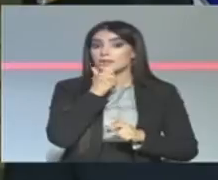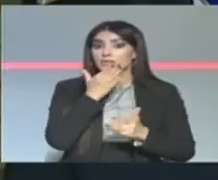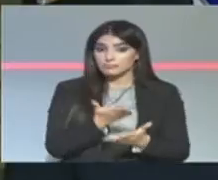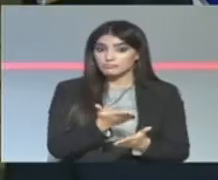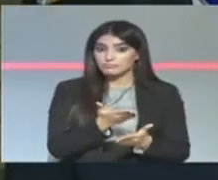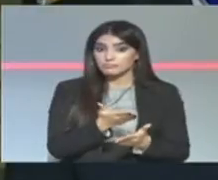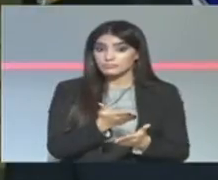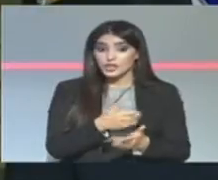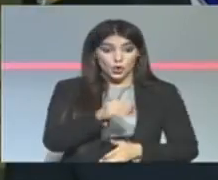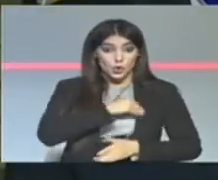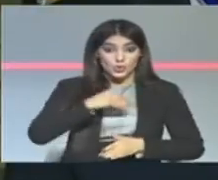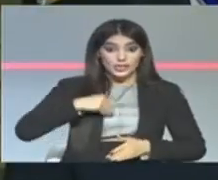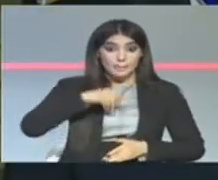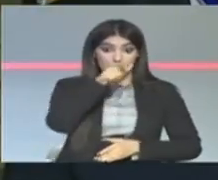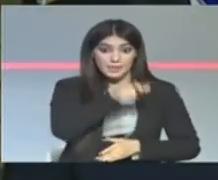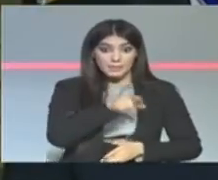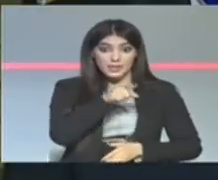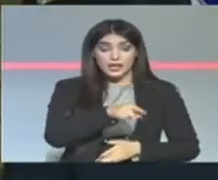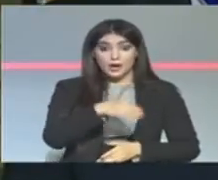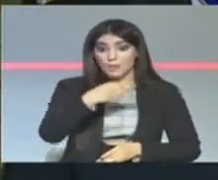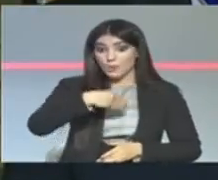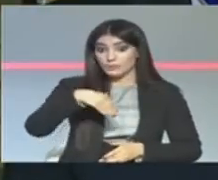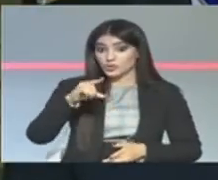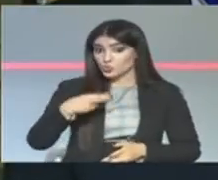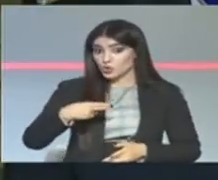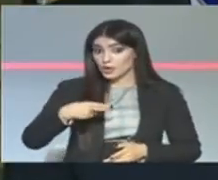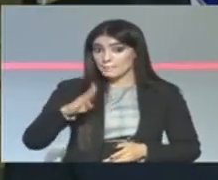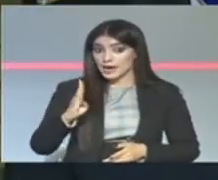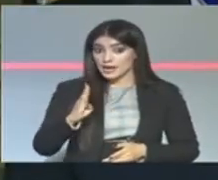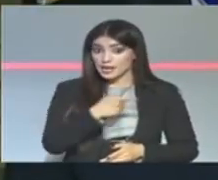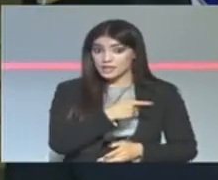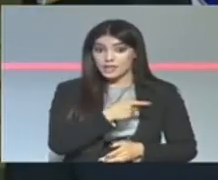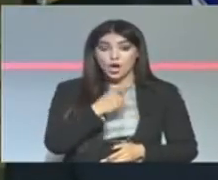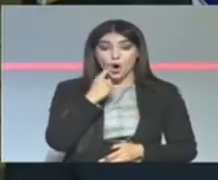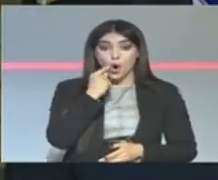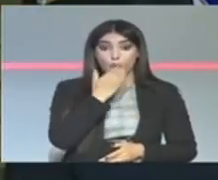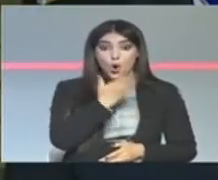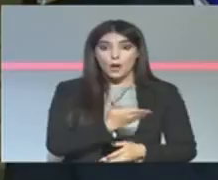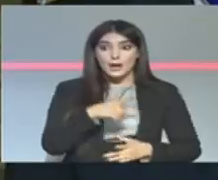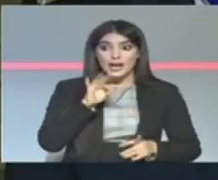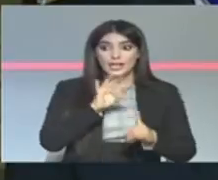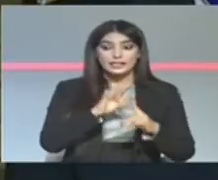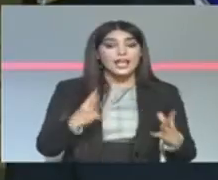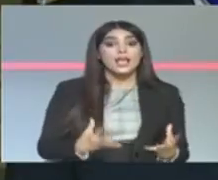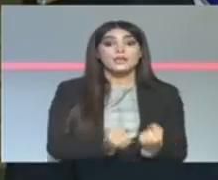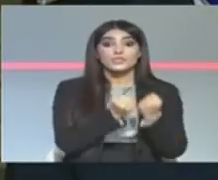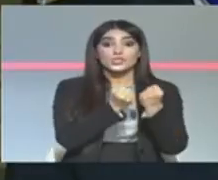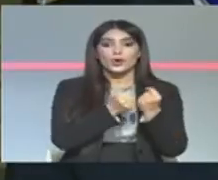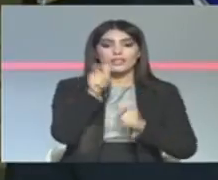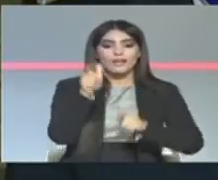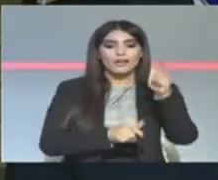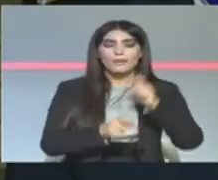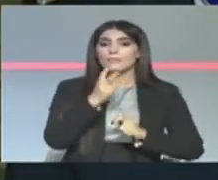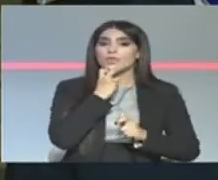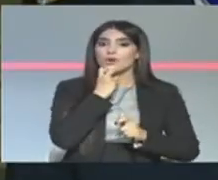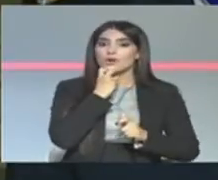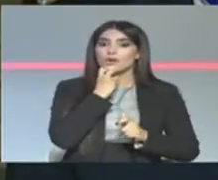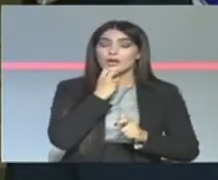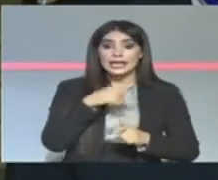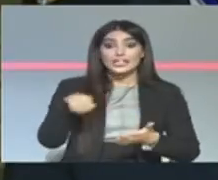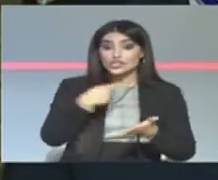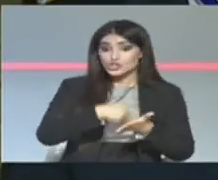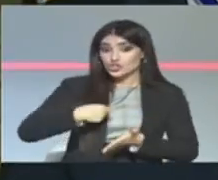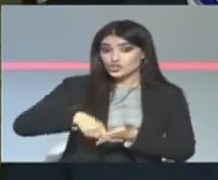الدكتور محمد النوري بن مبارك لانقاذ الحياه البشريه قام باقتناء